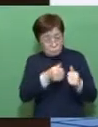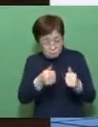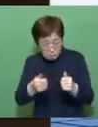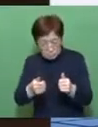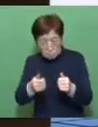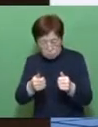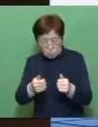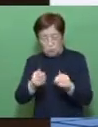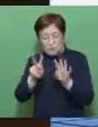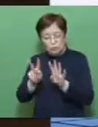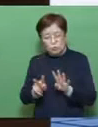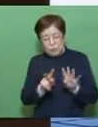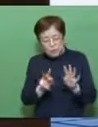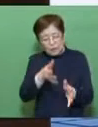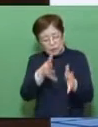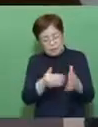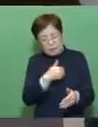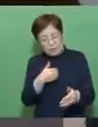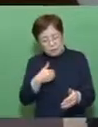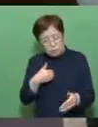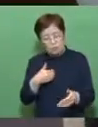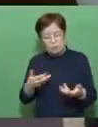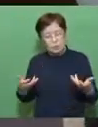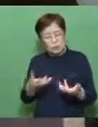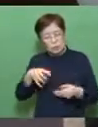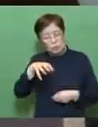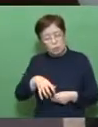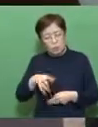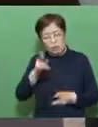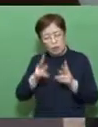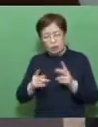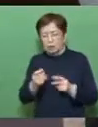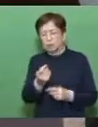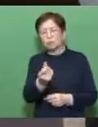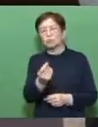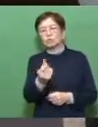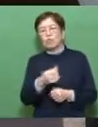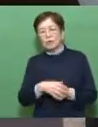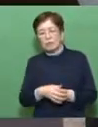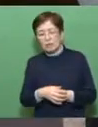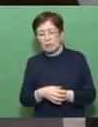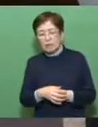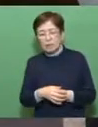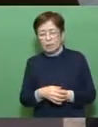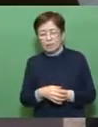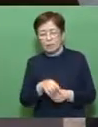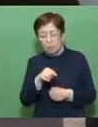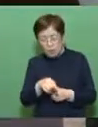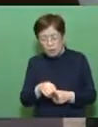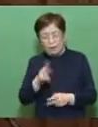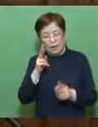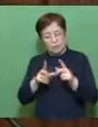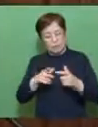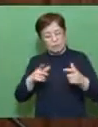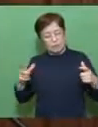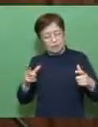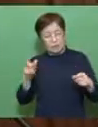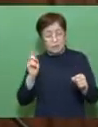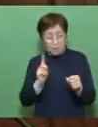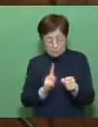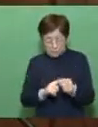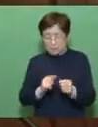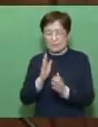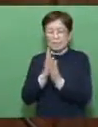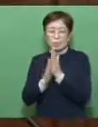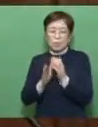者がですね少ないんですだこれをあの参入しやすくするために件としても